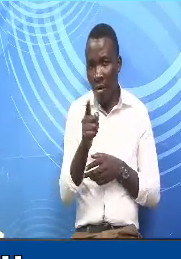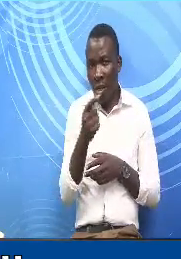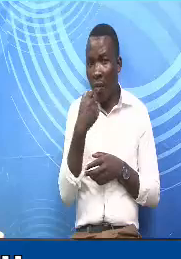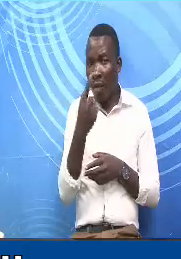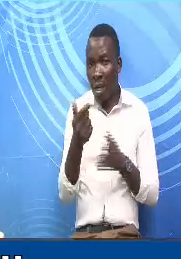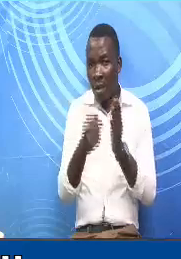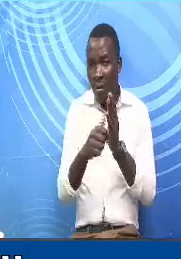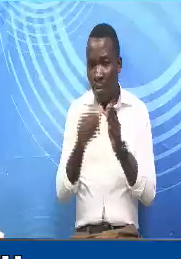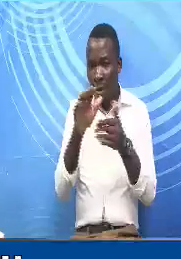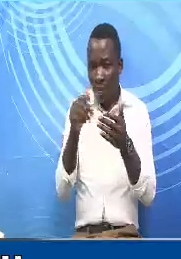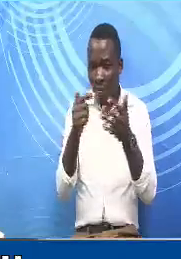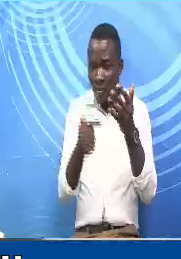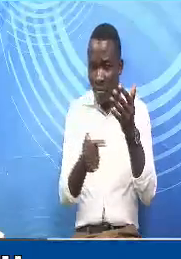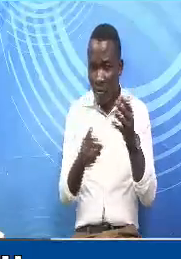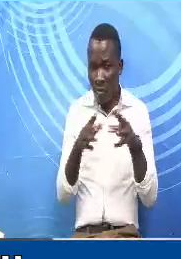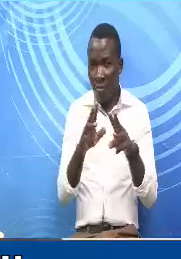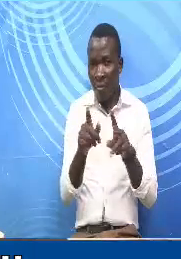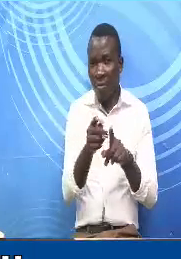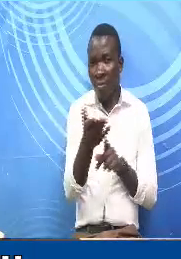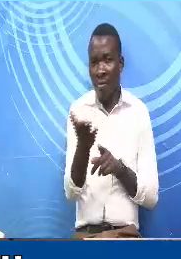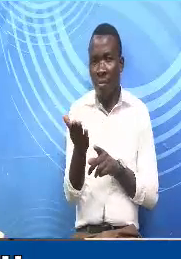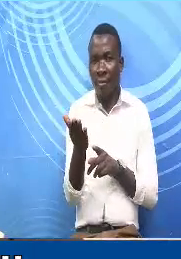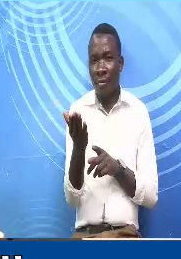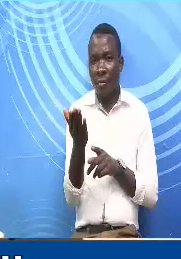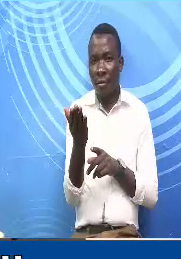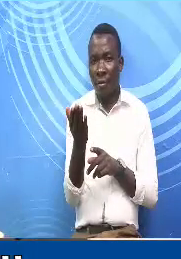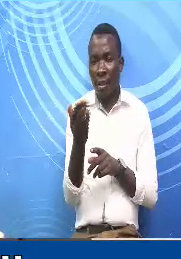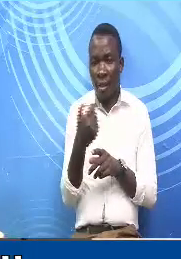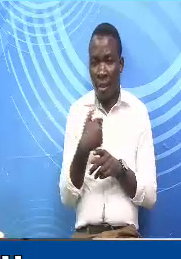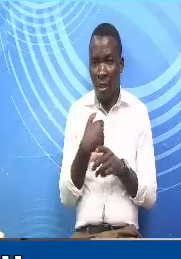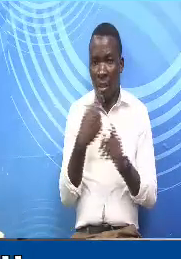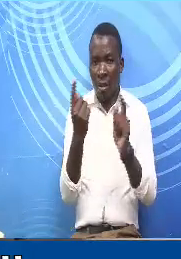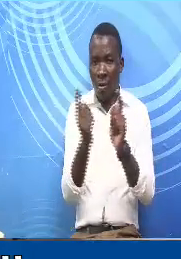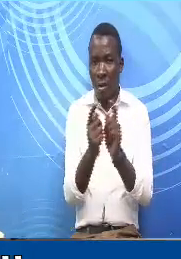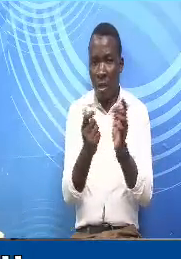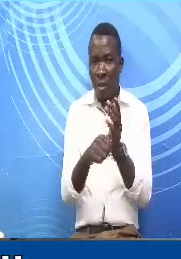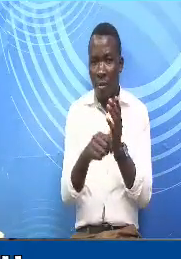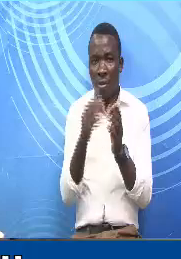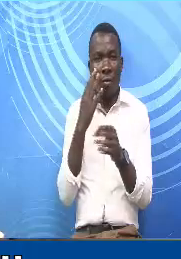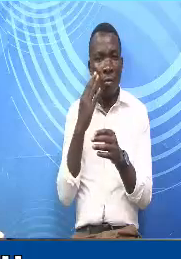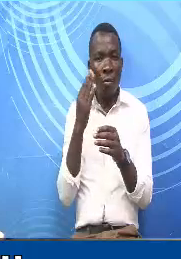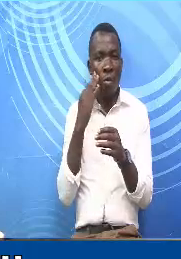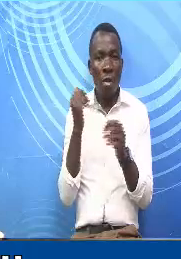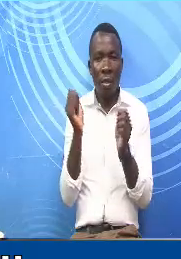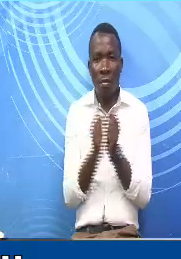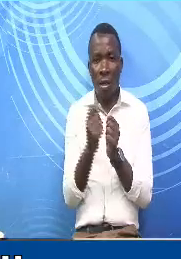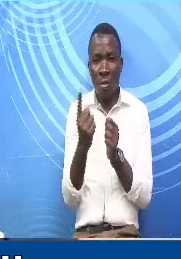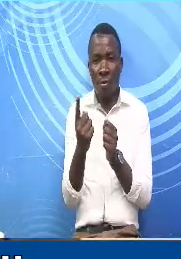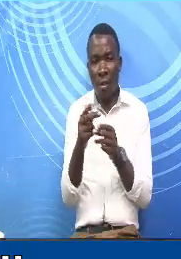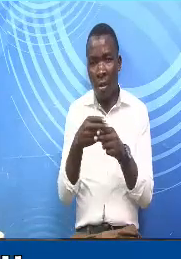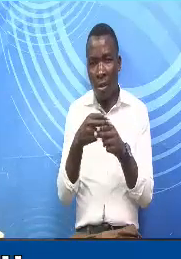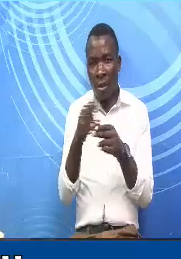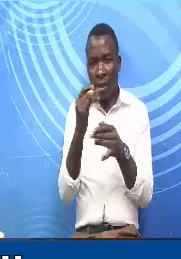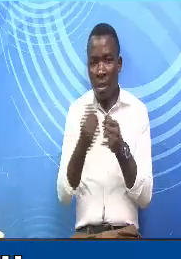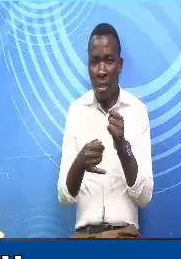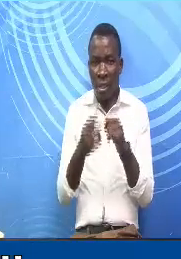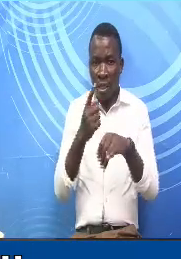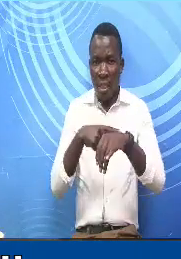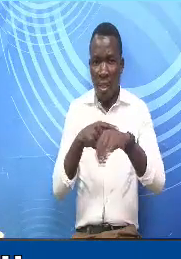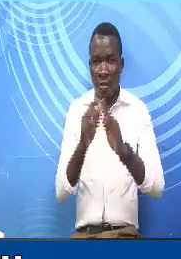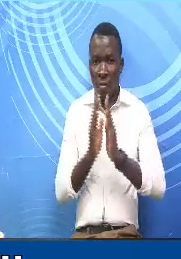byose muri ubu buryo nagize ikibazo mu kwezi kwa 11 kurangira ubwo twari turimo dusenga